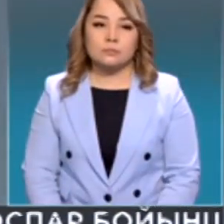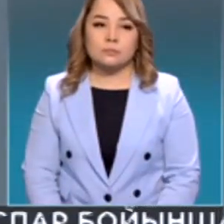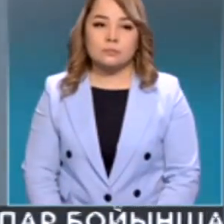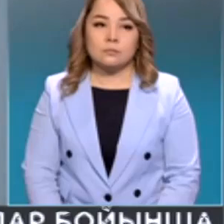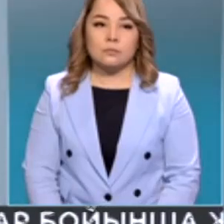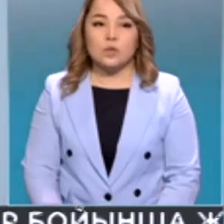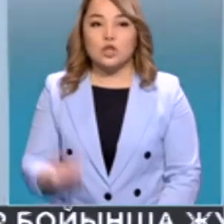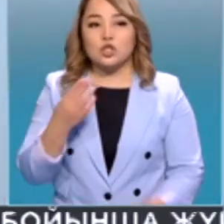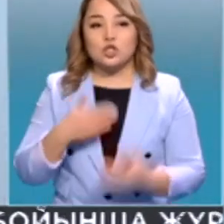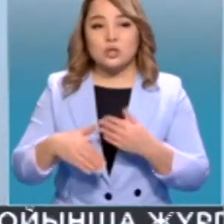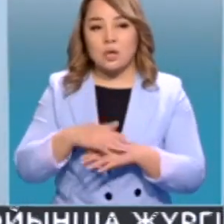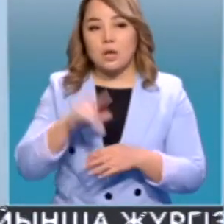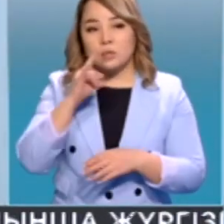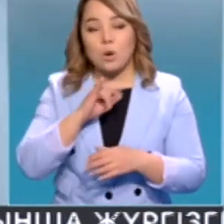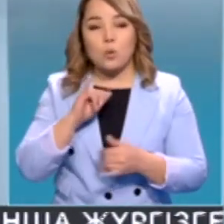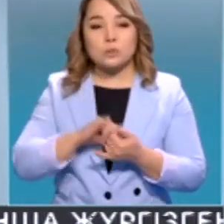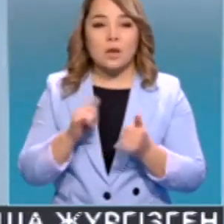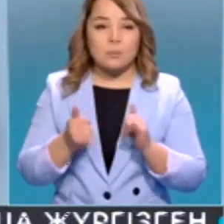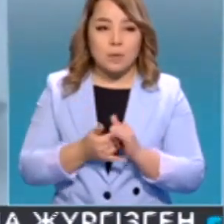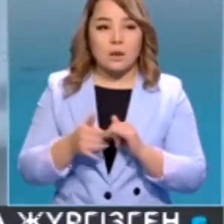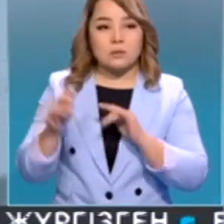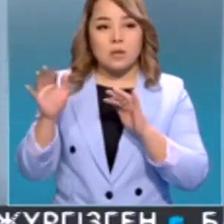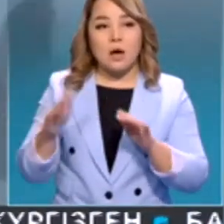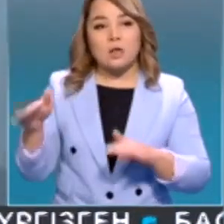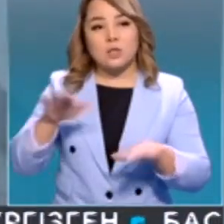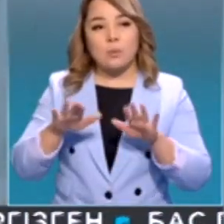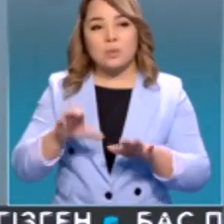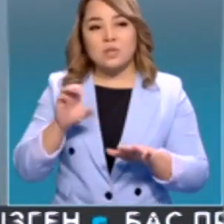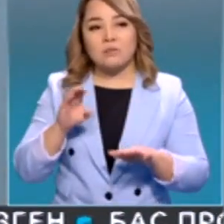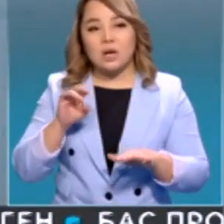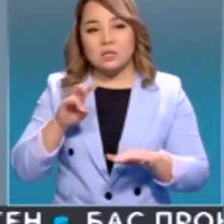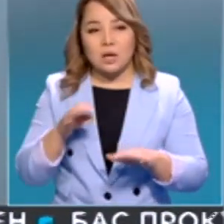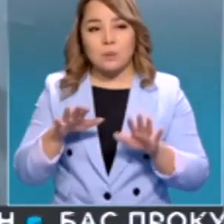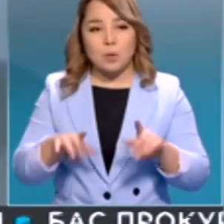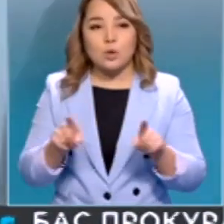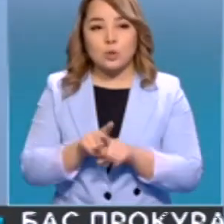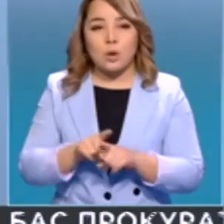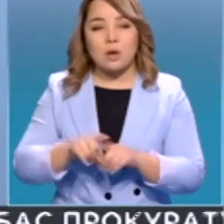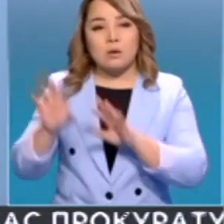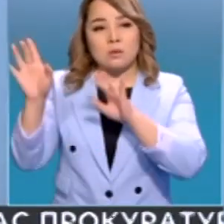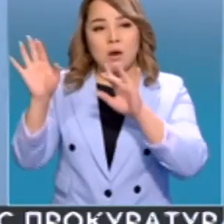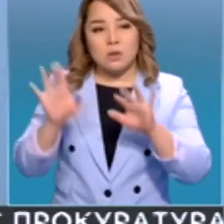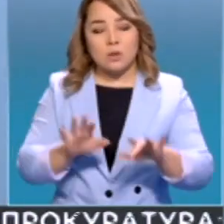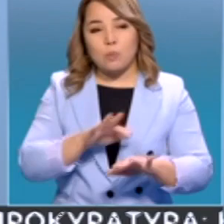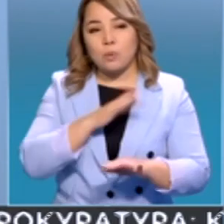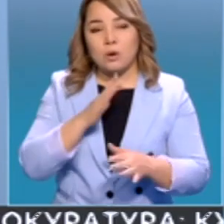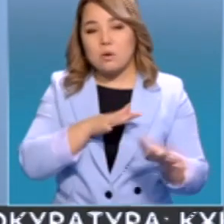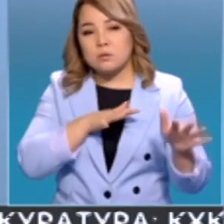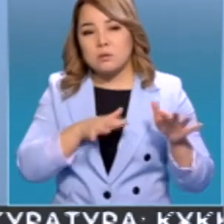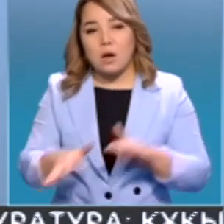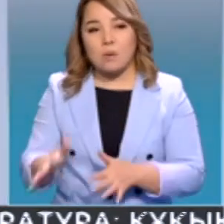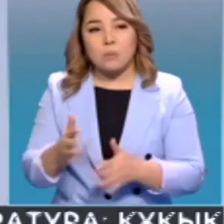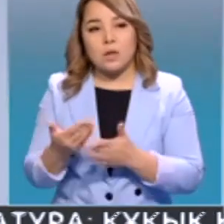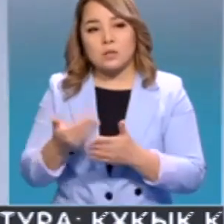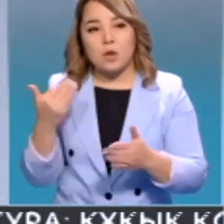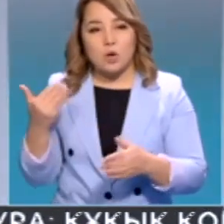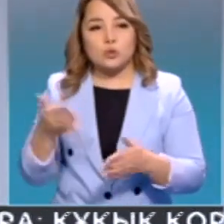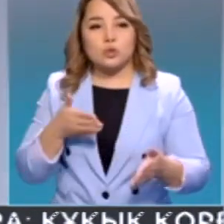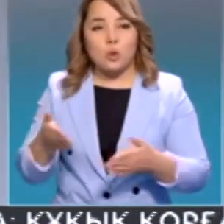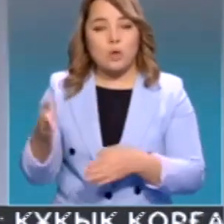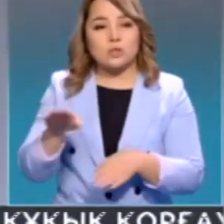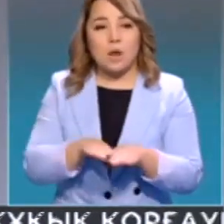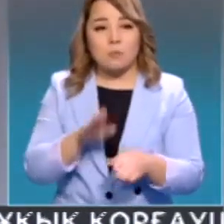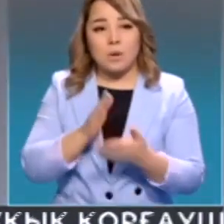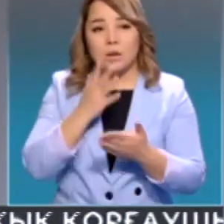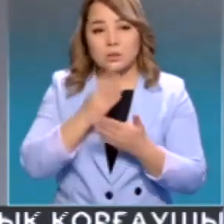Ал Шығыс Қазақстандағы Өскемен таулы үлбі, Северное облыстық маңыздағы жол бойына қар көшкіні түскен. Күре жол алдын ала жабылғандықтан ешкім зардап шеккен